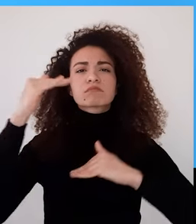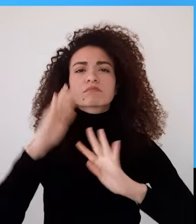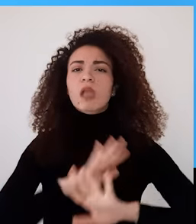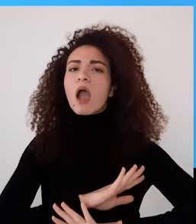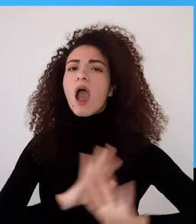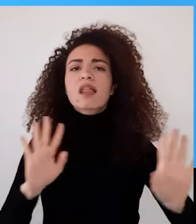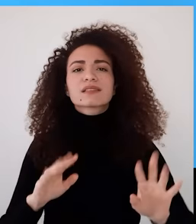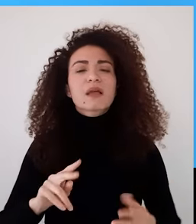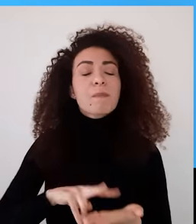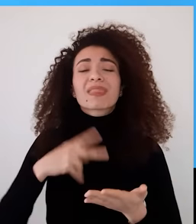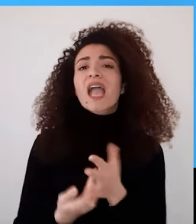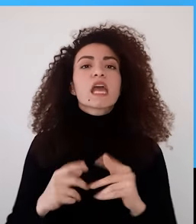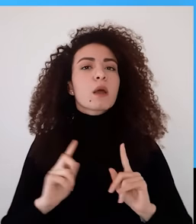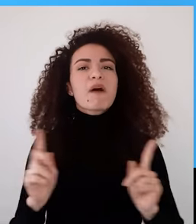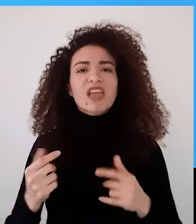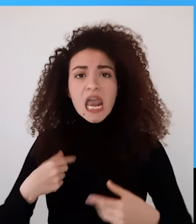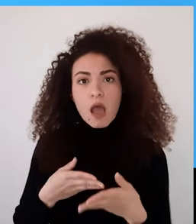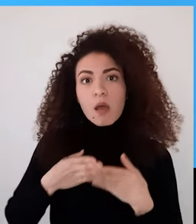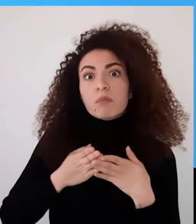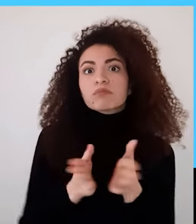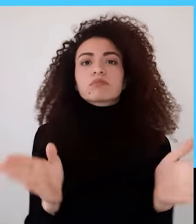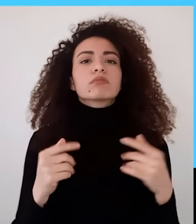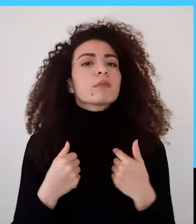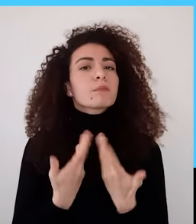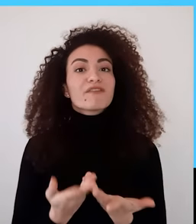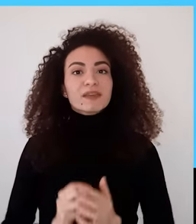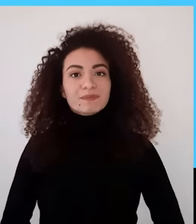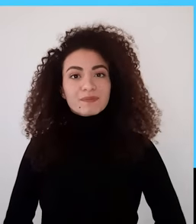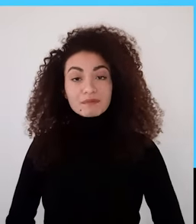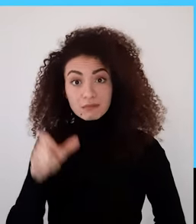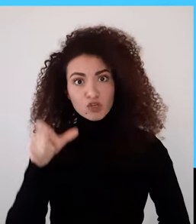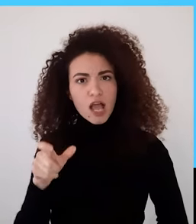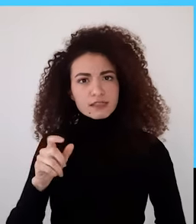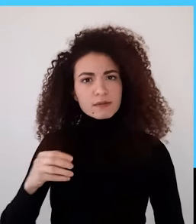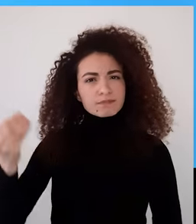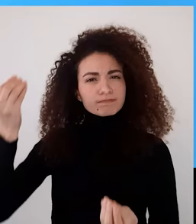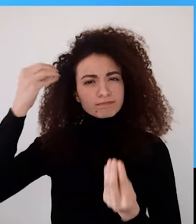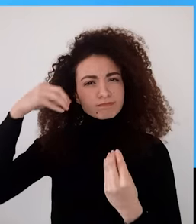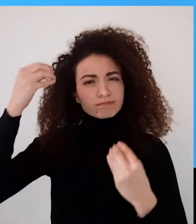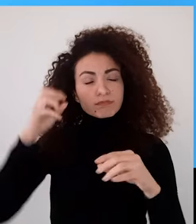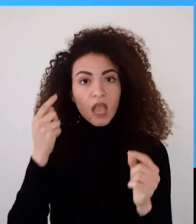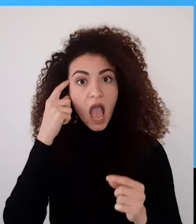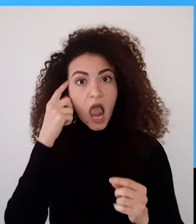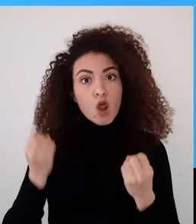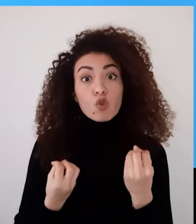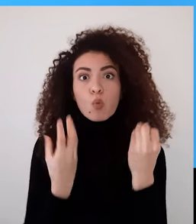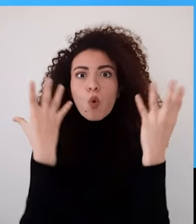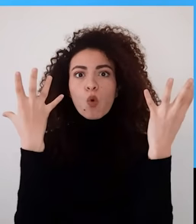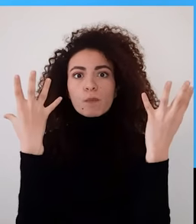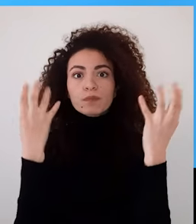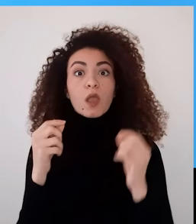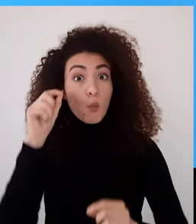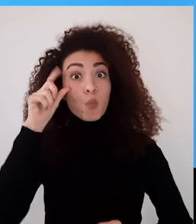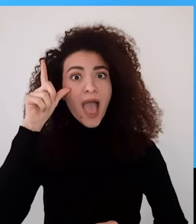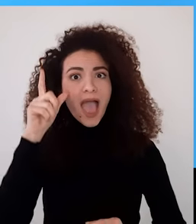لوحة مرسومة الحدود والإطار ما في يظهر منها. أما الإنسان الذي بيغذي عقلية النمو هو واعي لتحدياته الداخلية